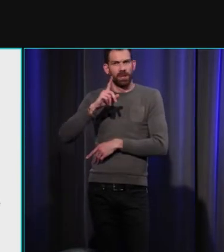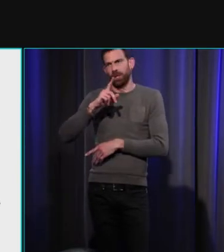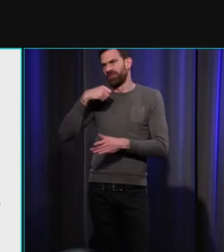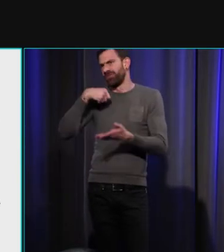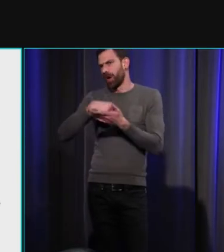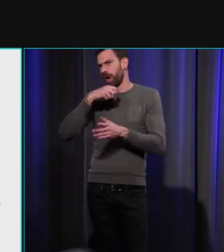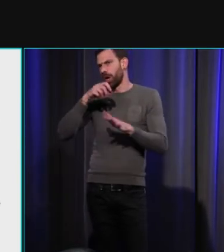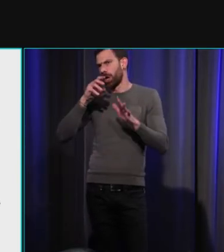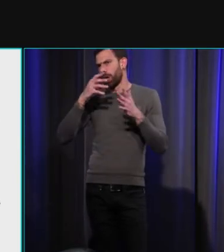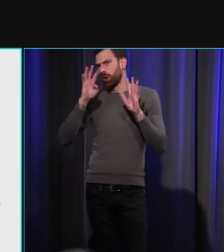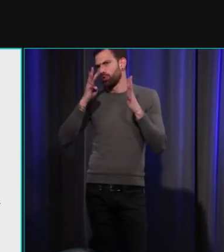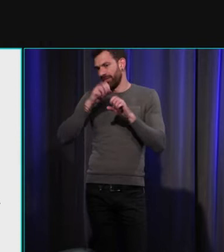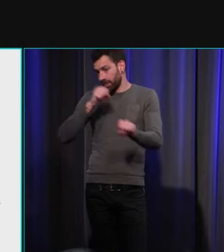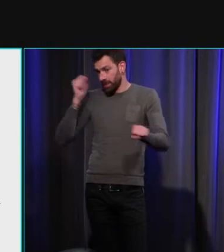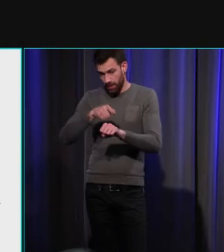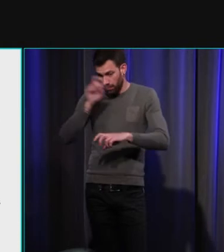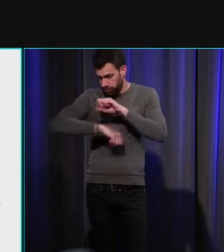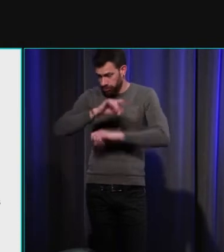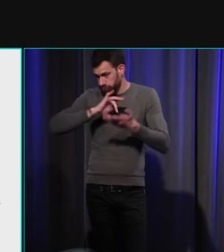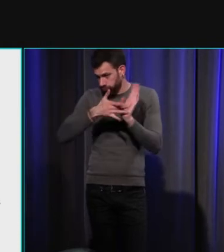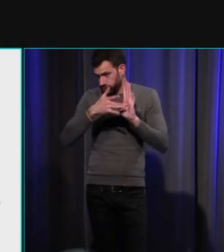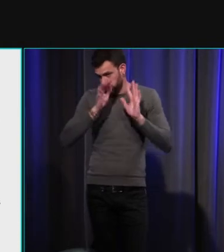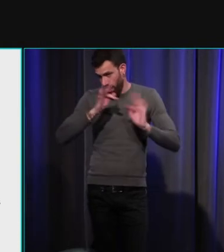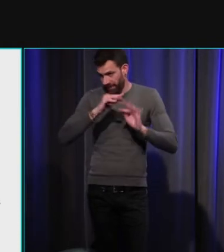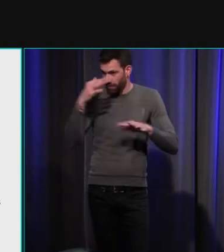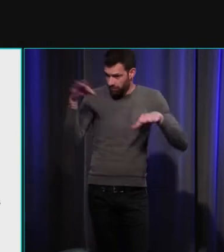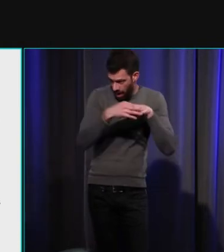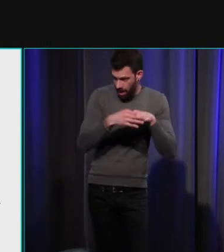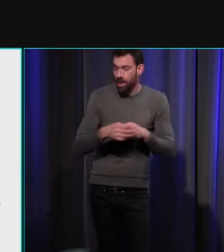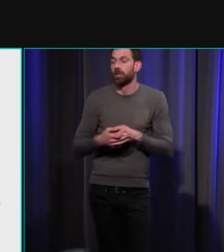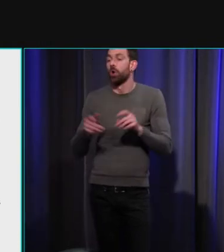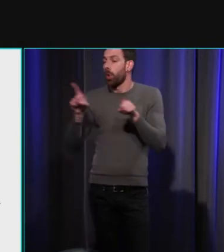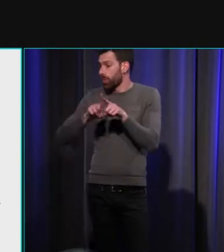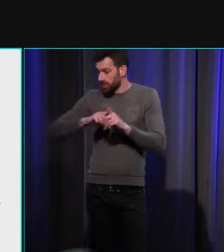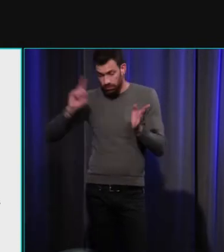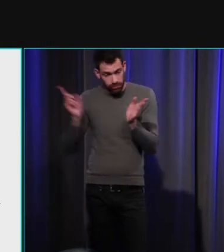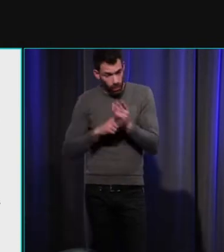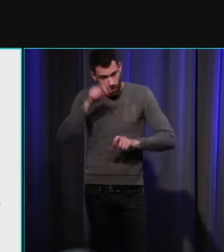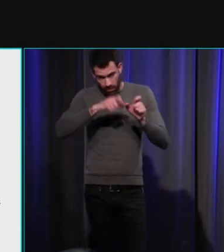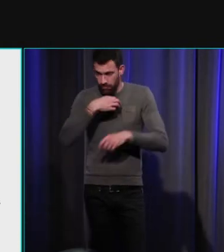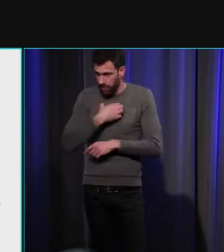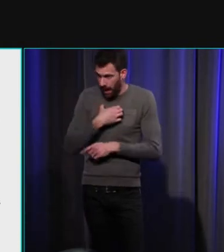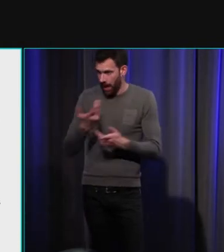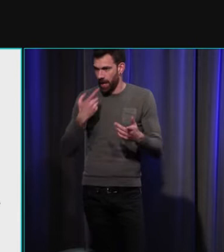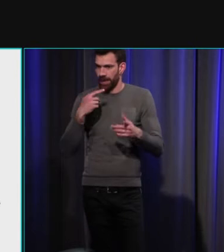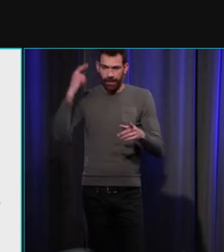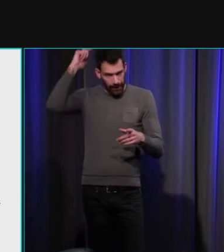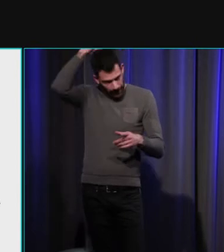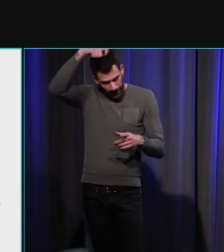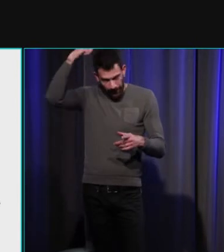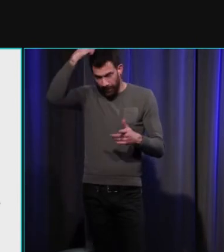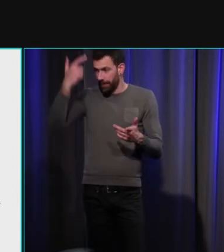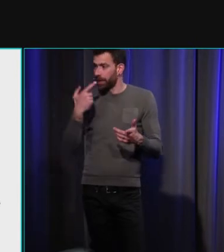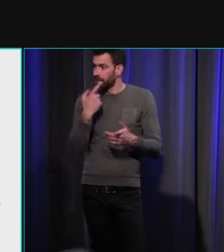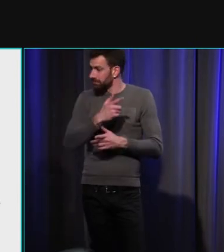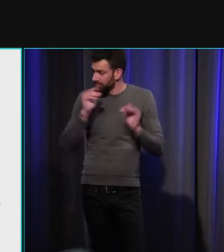de tous les affaires matrimoniales et puis il ya aussi tout le droit des prêtres les prêtres qui sont on sûr et qui appartiennent donc et